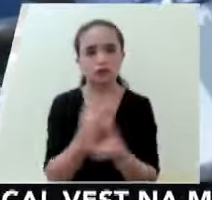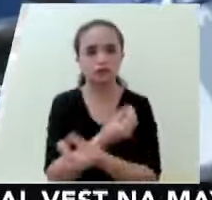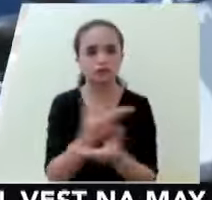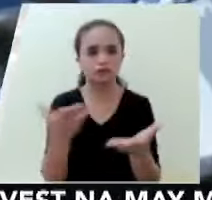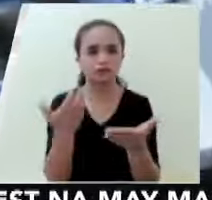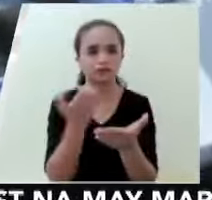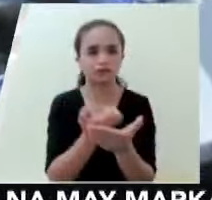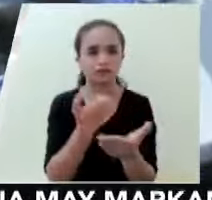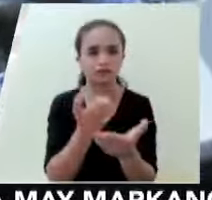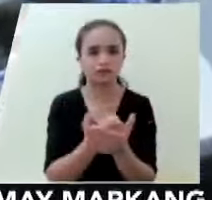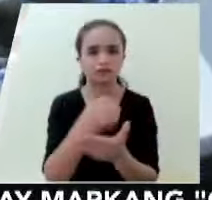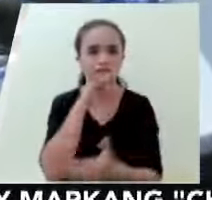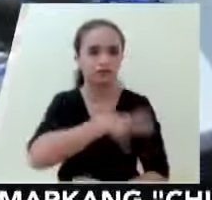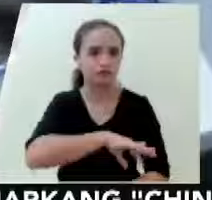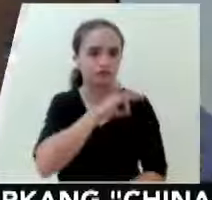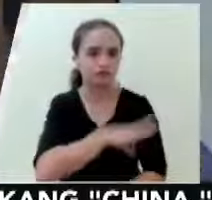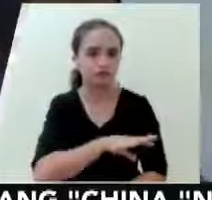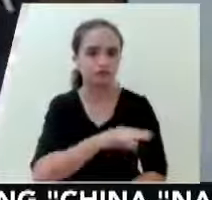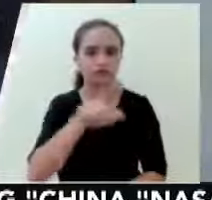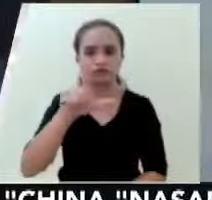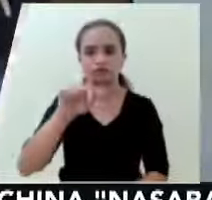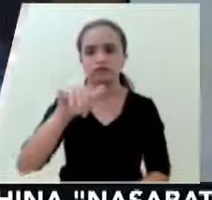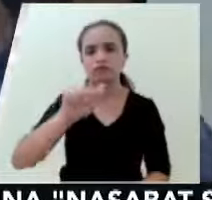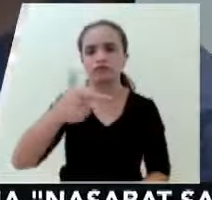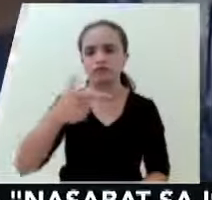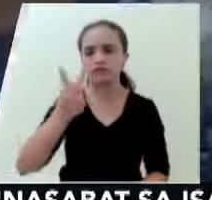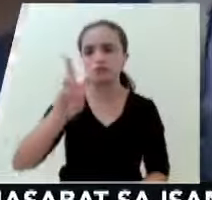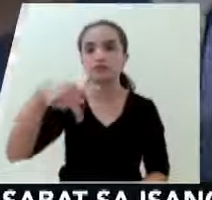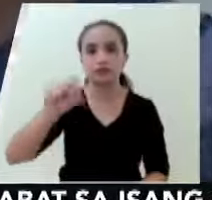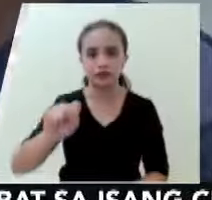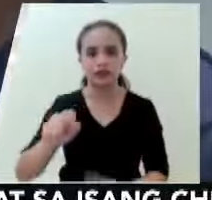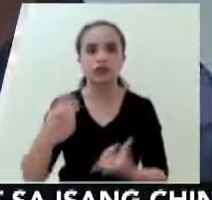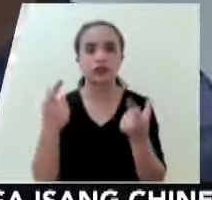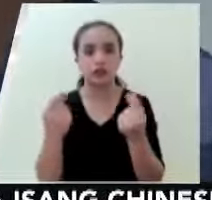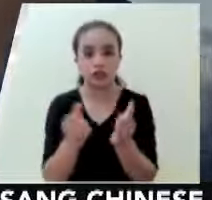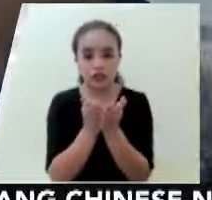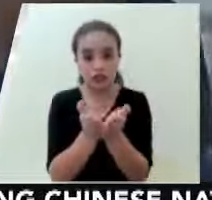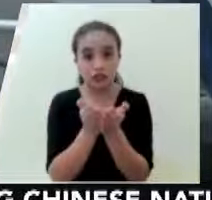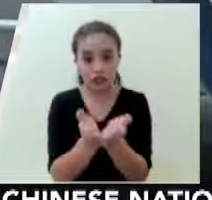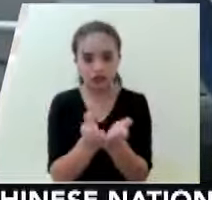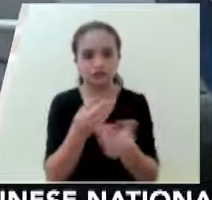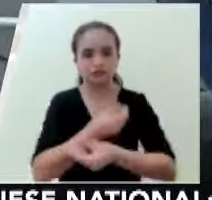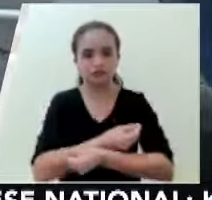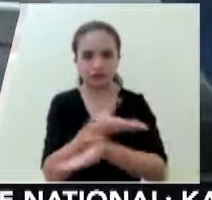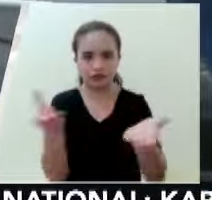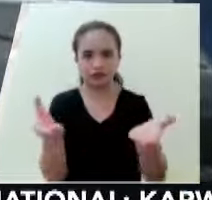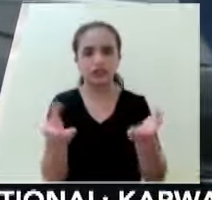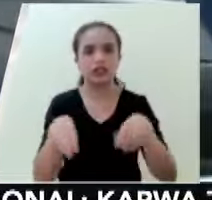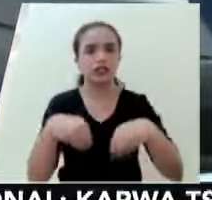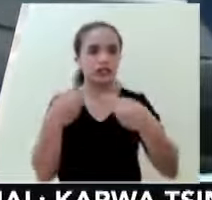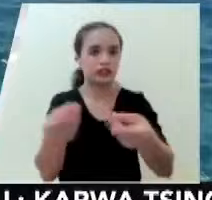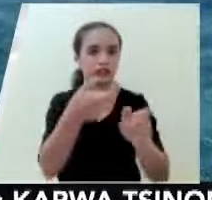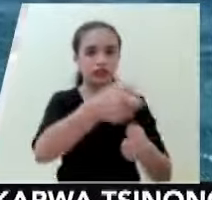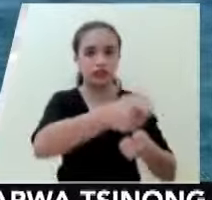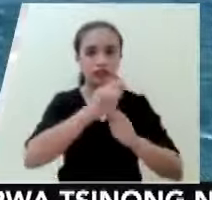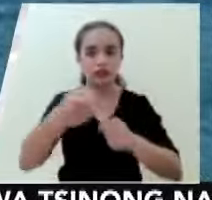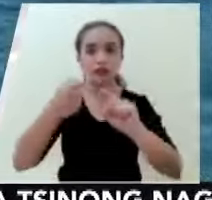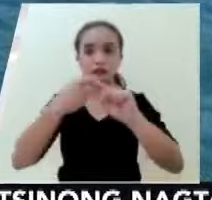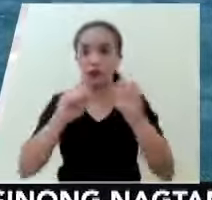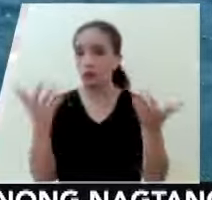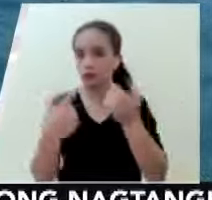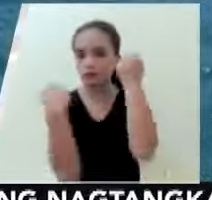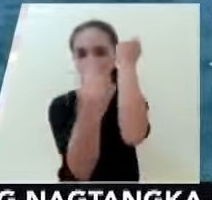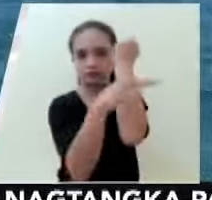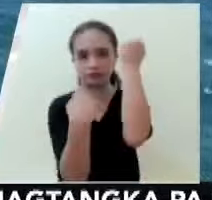Philippine Sea o LAYAG WPS. Ipinamigay ang mga bangkang pangisda at bangka sa mga mangingisda mula sa Zambales at Ilocos. Sa ilalim